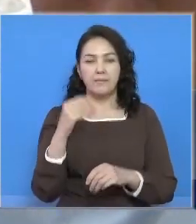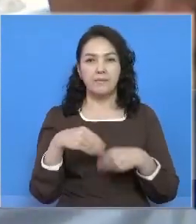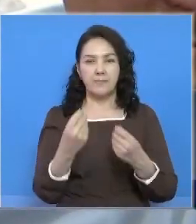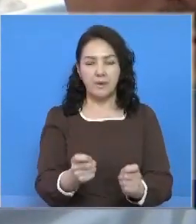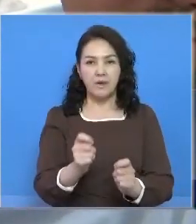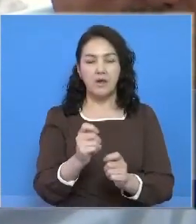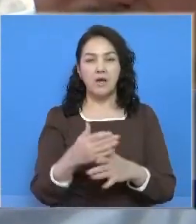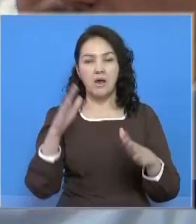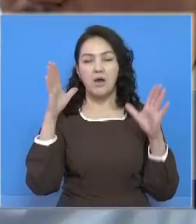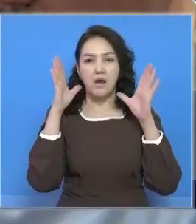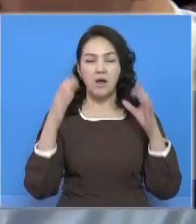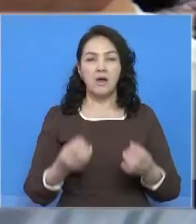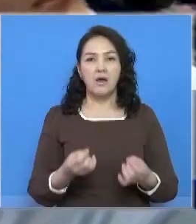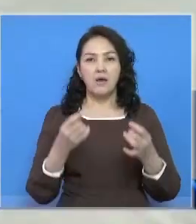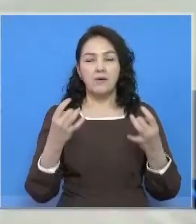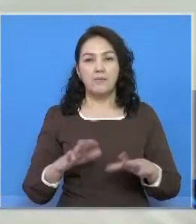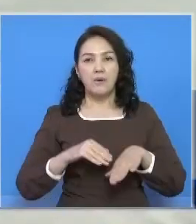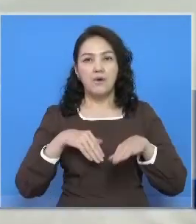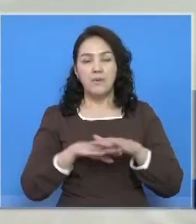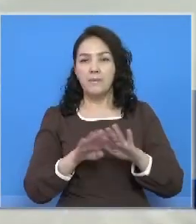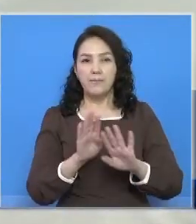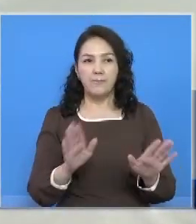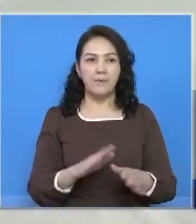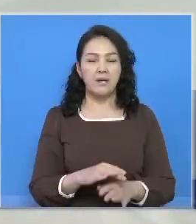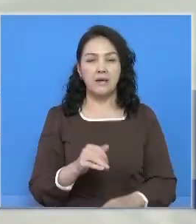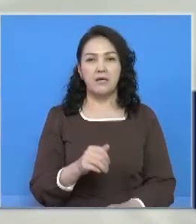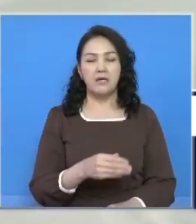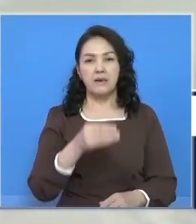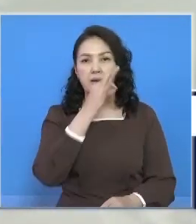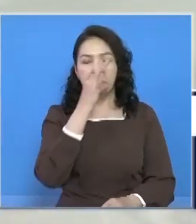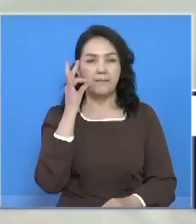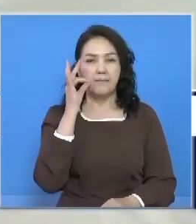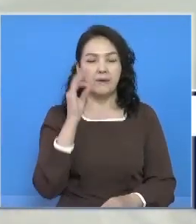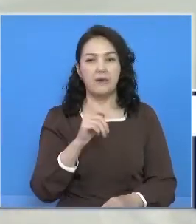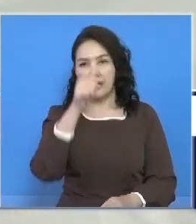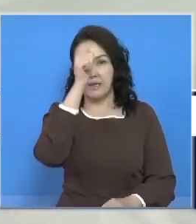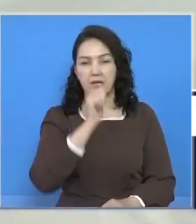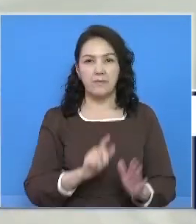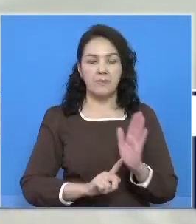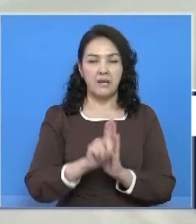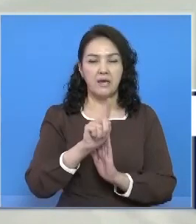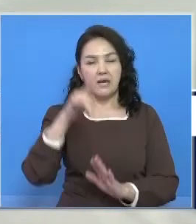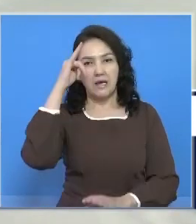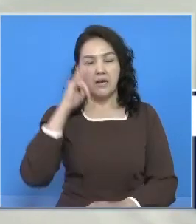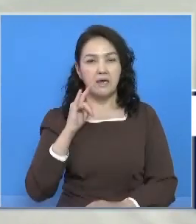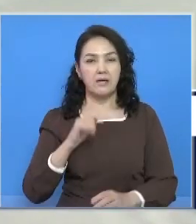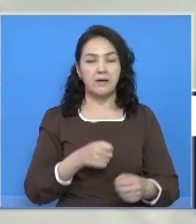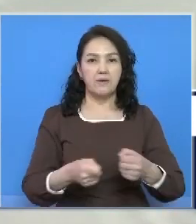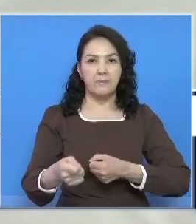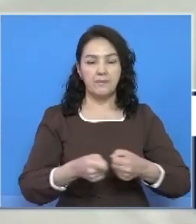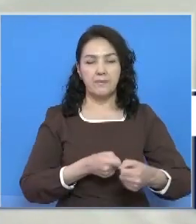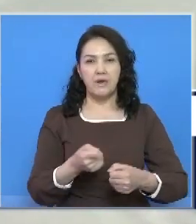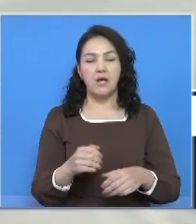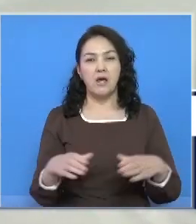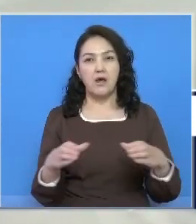мүмкіндікті мұсылман қауымы құр жіберіп алмауға тырысады. Рамазан айы басталғалы бері Қазақстан мұсылман діни басқармасының зекет және